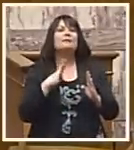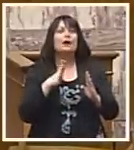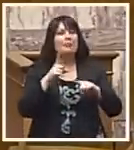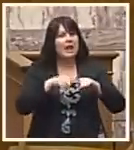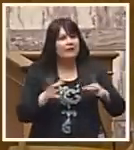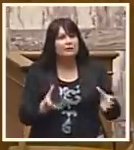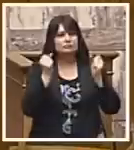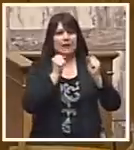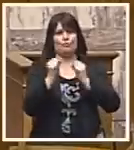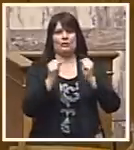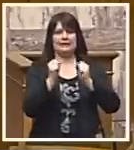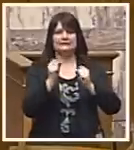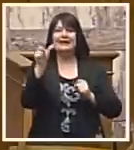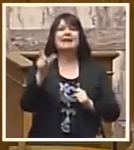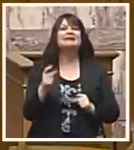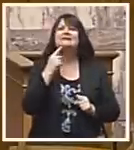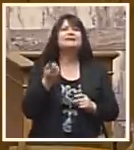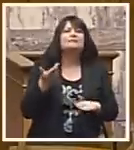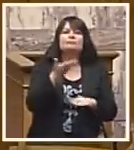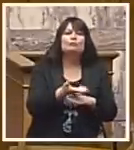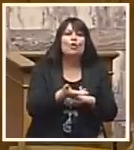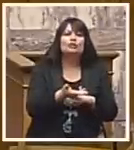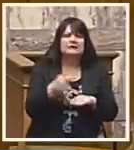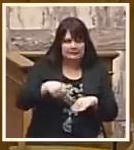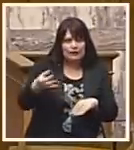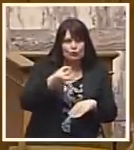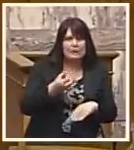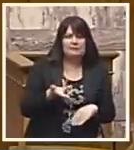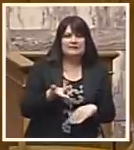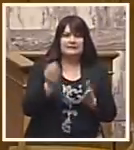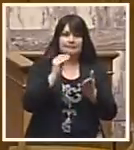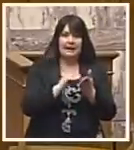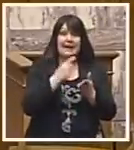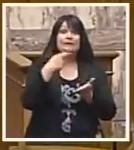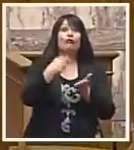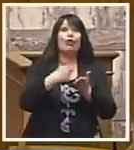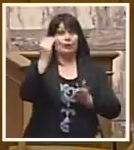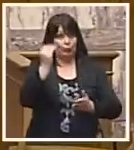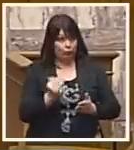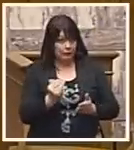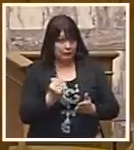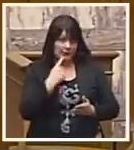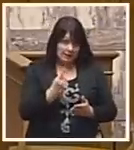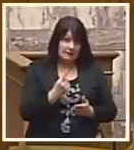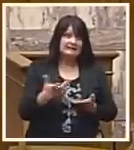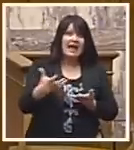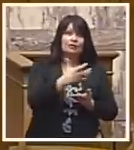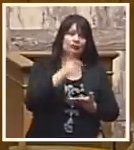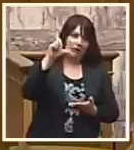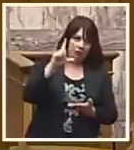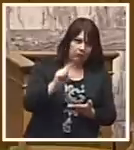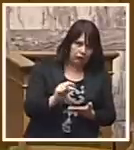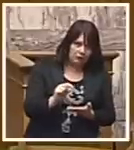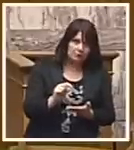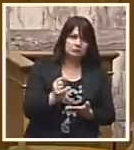είναι ο πυρήνας της πρότασής σας για επαναδιαπραγμάτευση? Το είπατε και σήμερα. Λέτε λιγότεροι φόροι, άρα λιγότερα έσοδα,